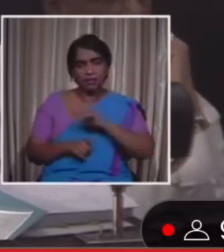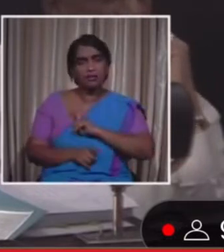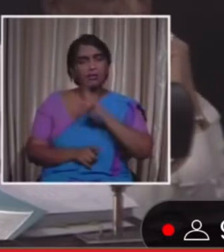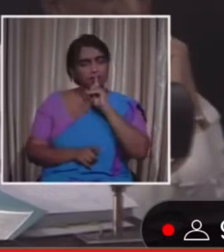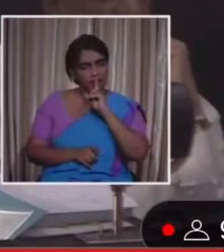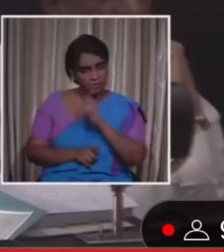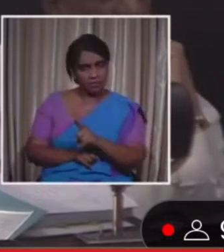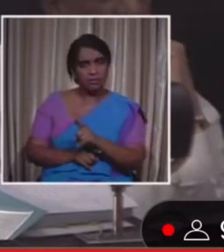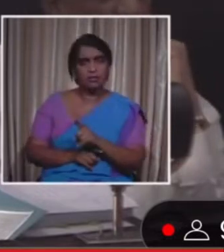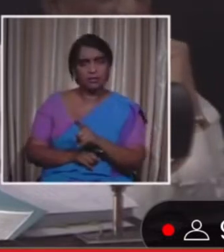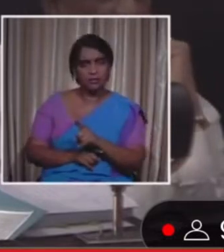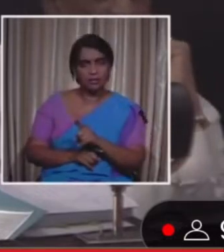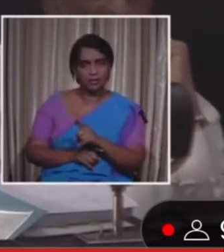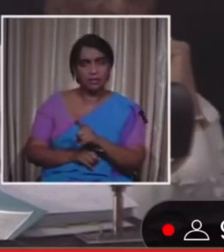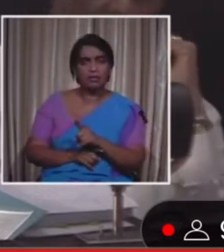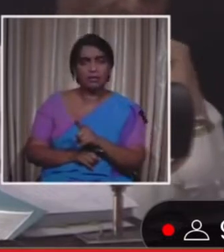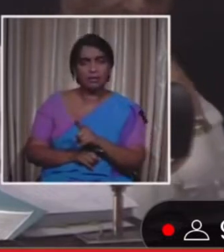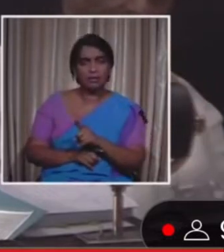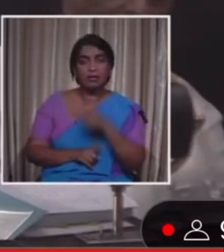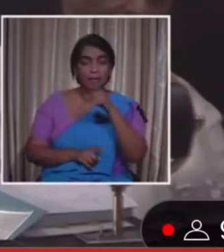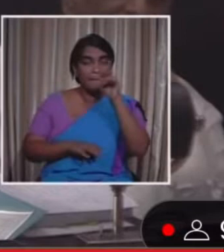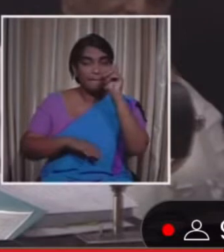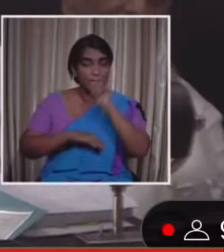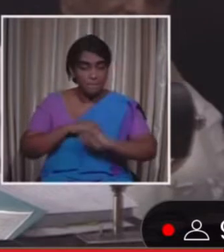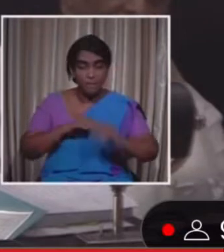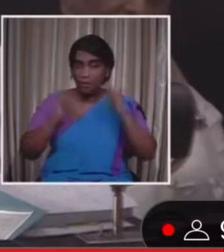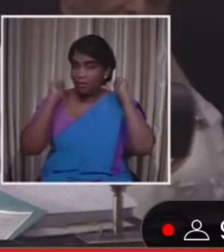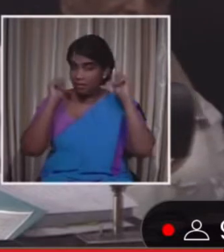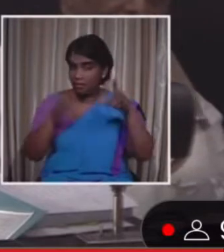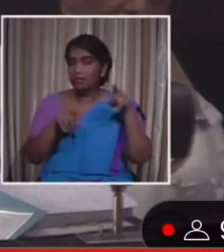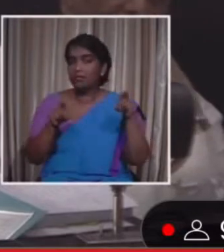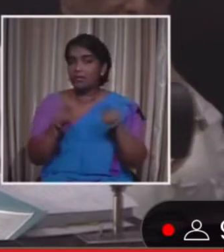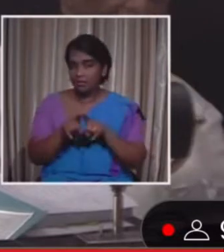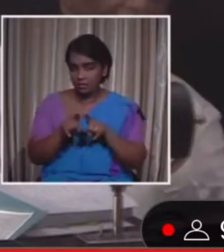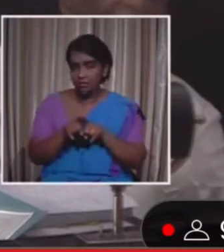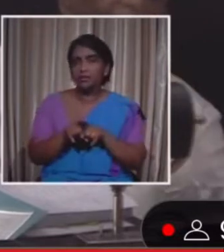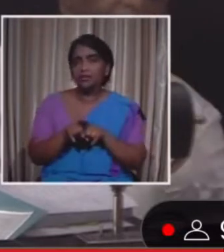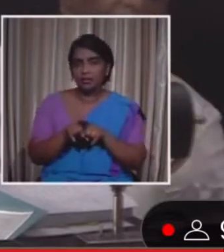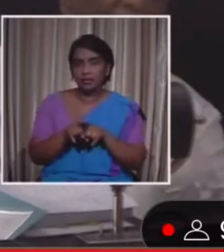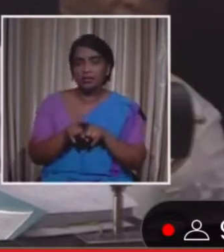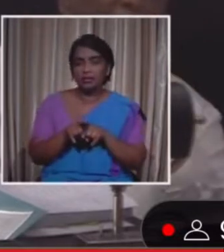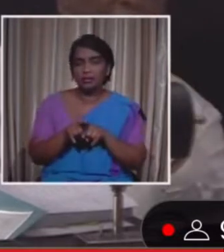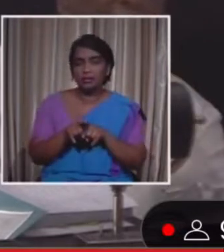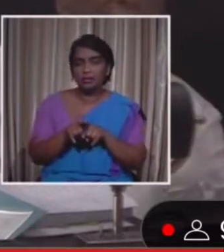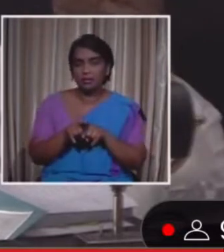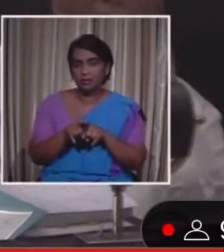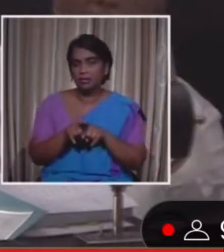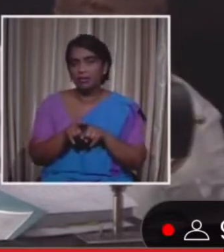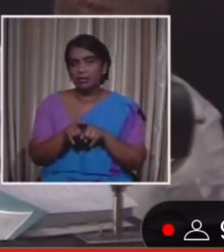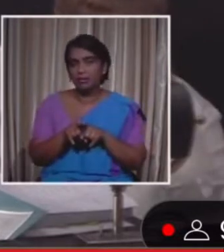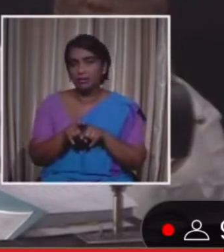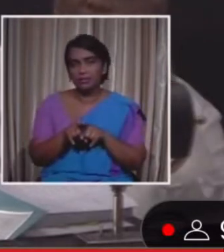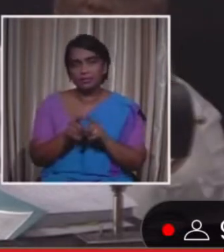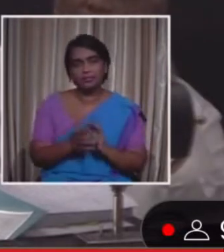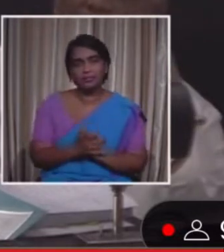කියනවා මේ මේ මේ සැලැස්ම සාර්ථක නම් මං මං මං මග